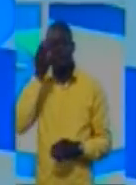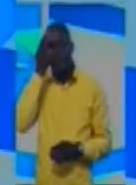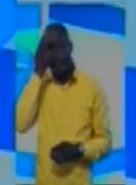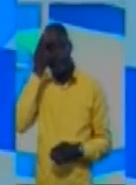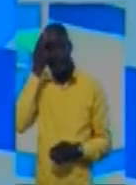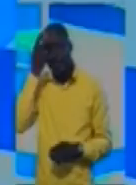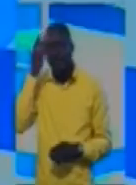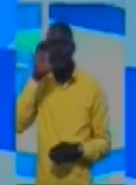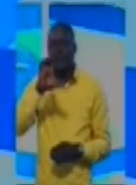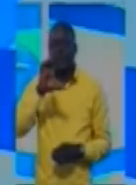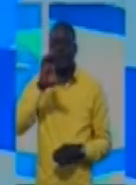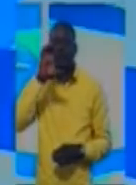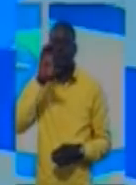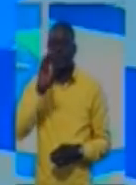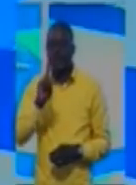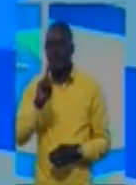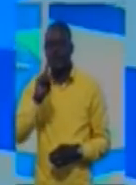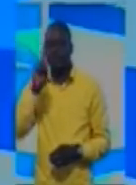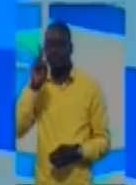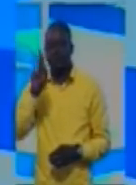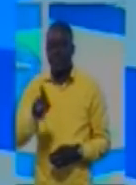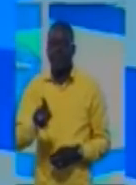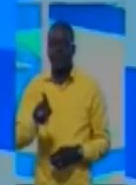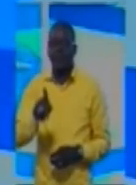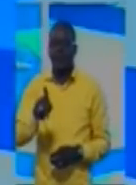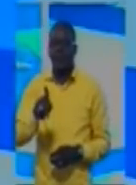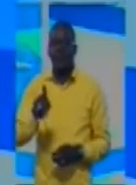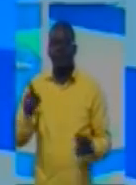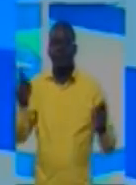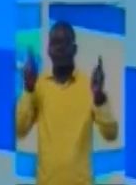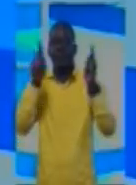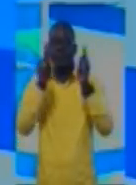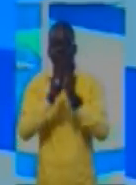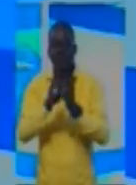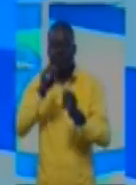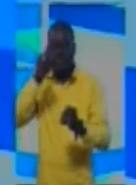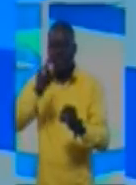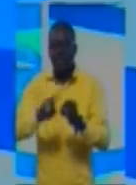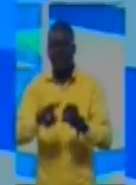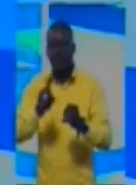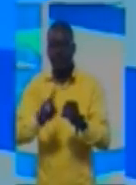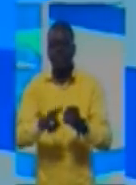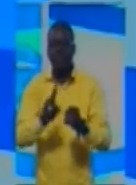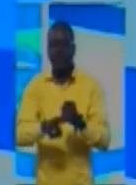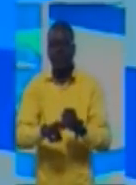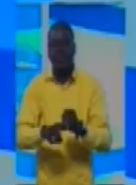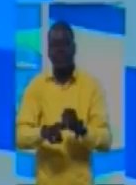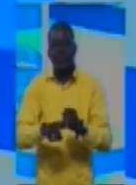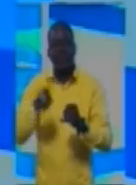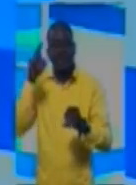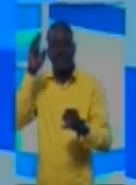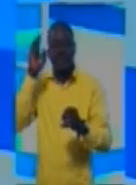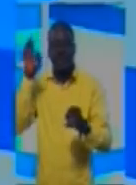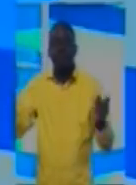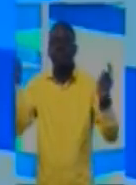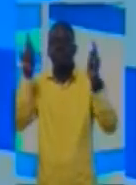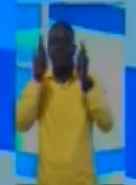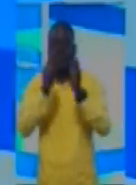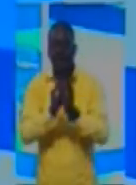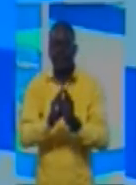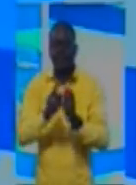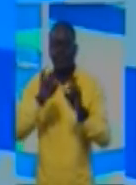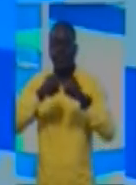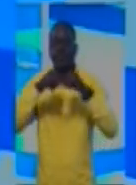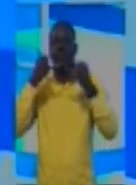Le Congrès pour la démocratie et le progrès qui rencontre de son dernier congrès extraordinaire à la